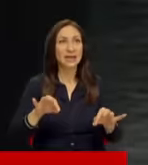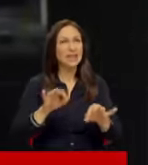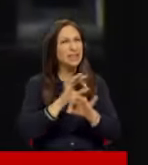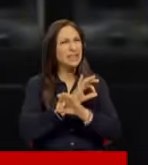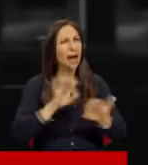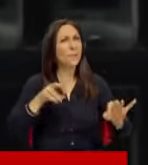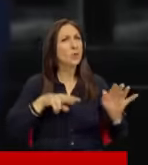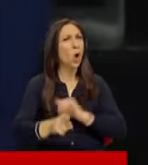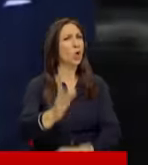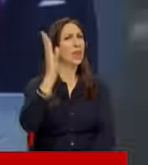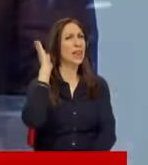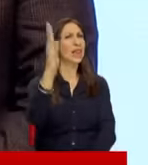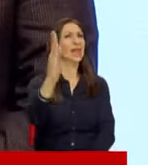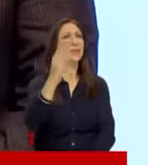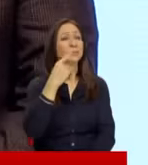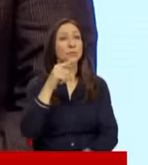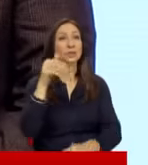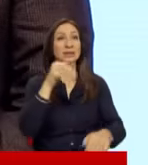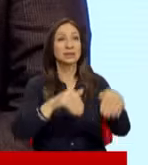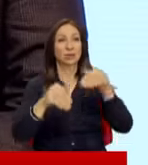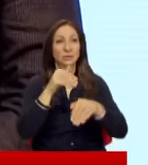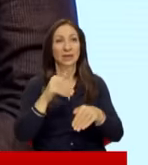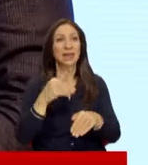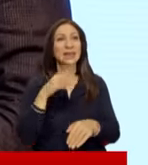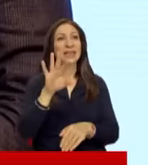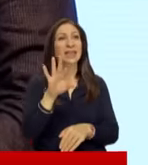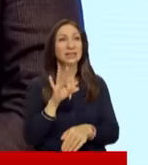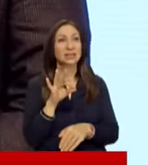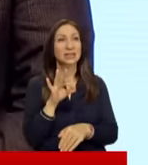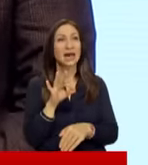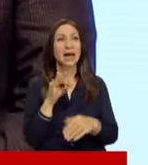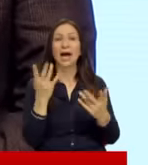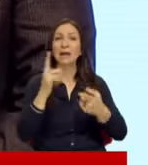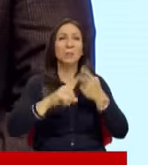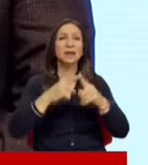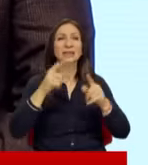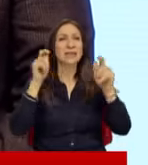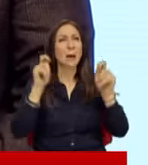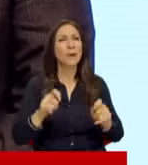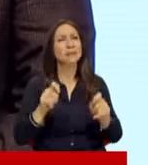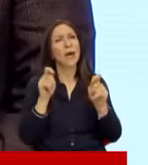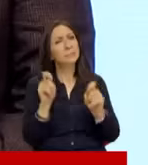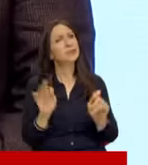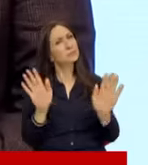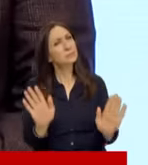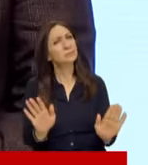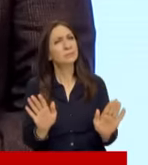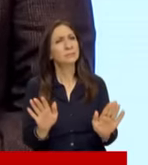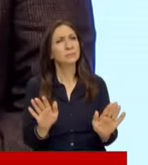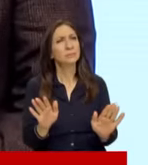tam yol ileri demiştir. Bu seçimde tercihini hangi partiden yana yaparsa